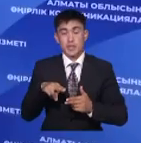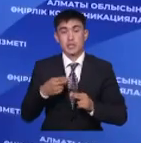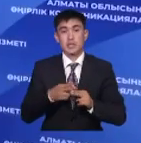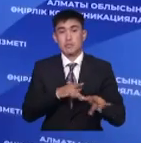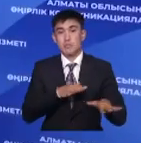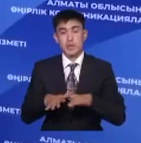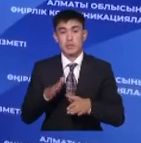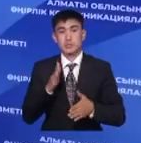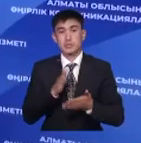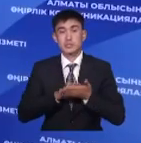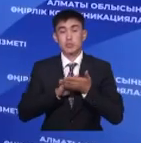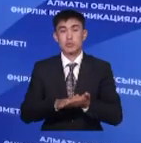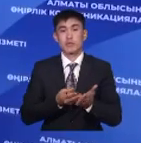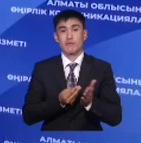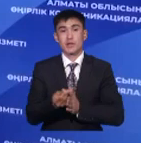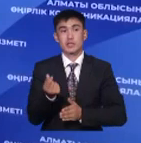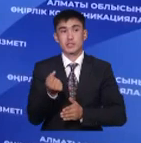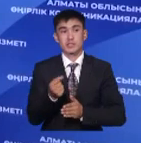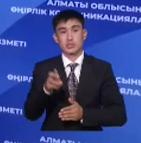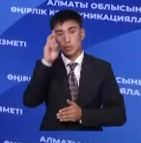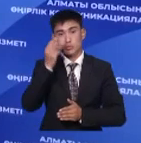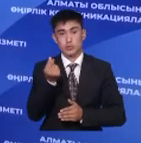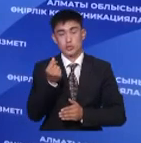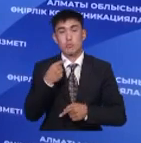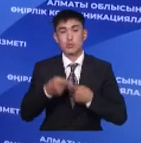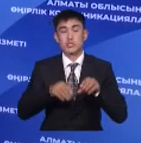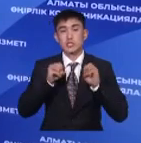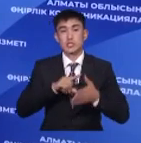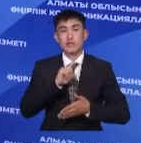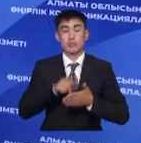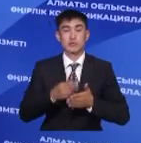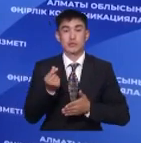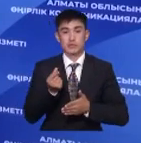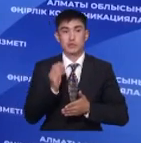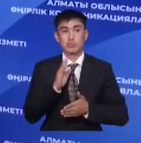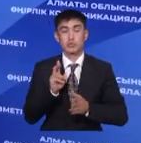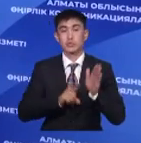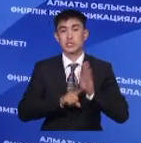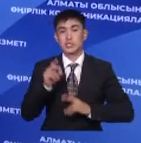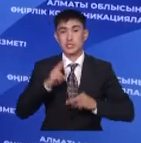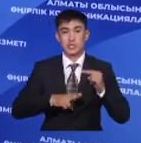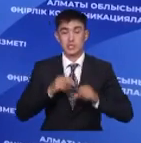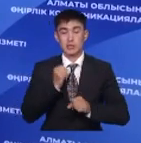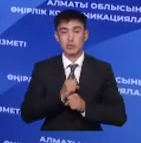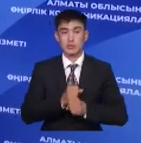этим мерам сделаны запросы на выделение средств из бюджета. После решения вопроса финансирования будут начаты строительные работы.